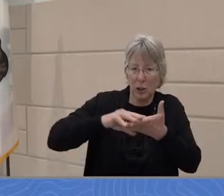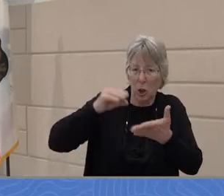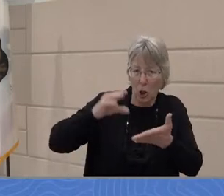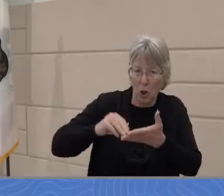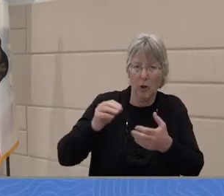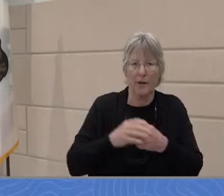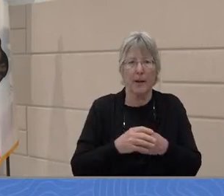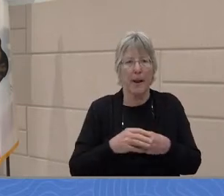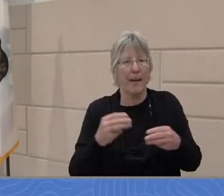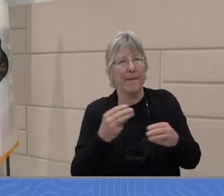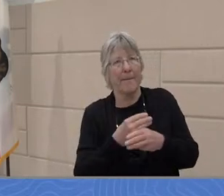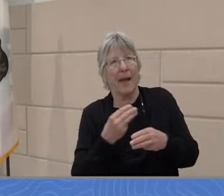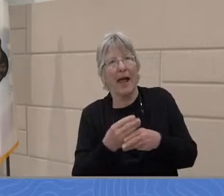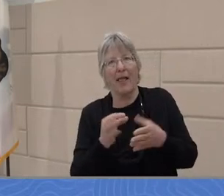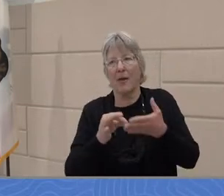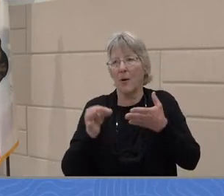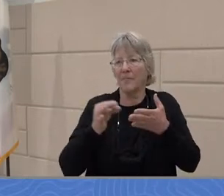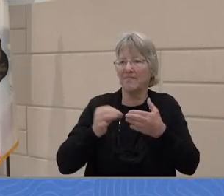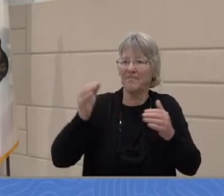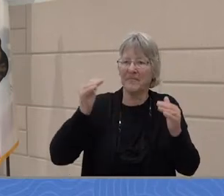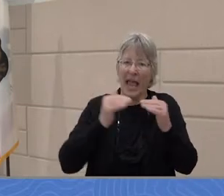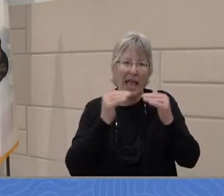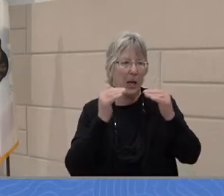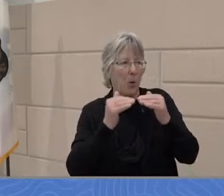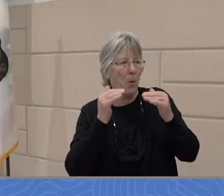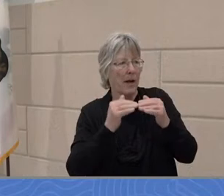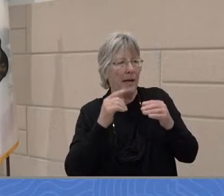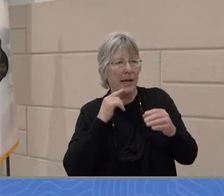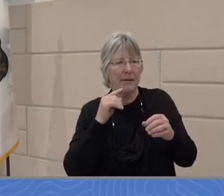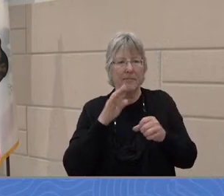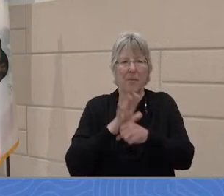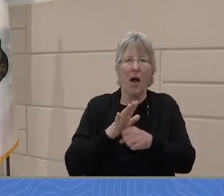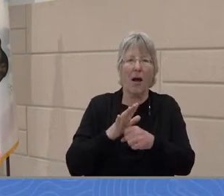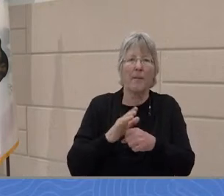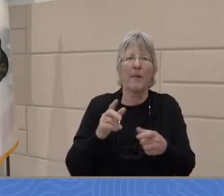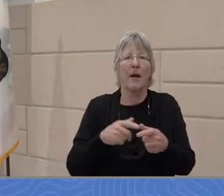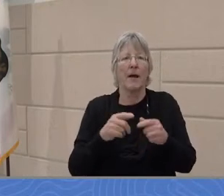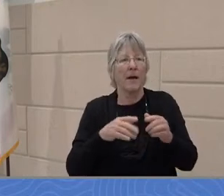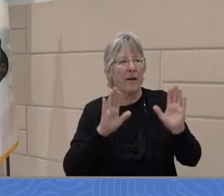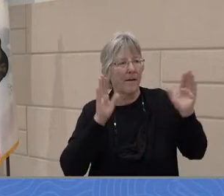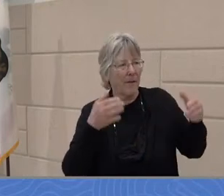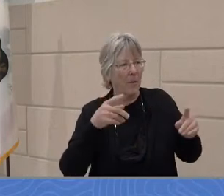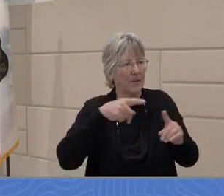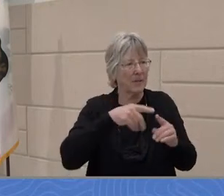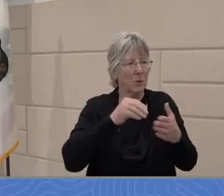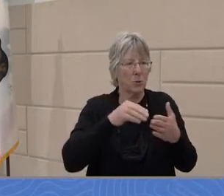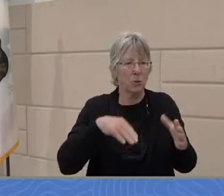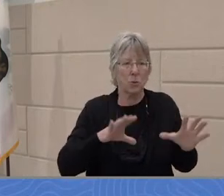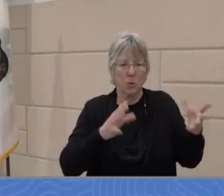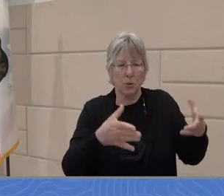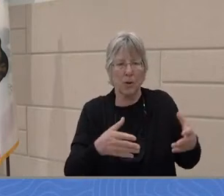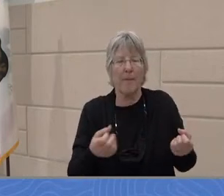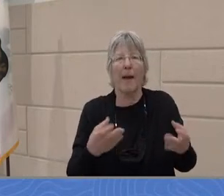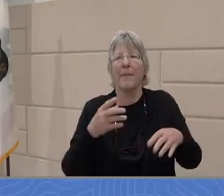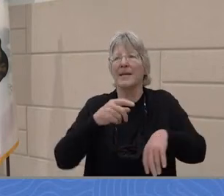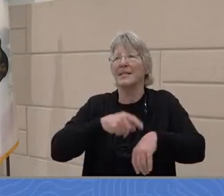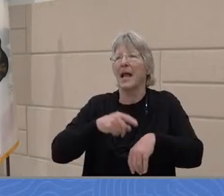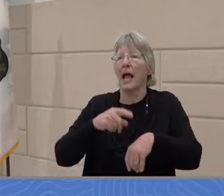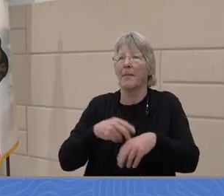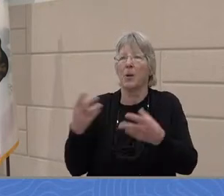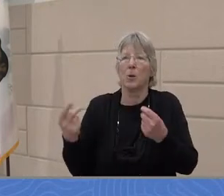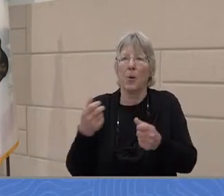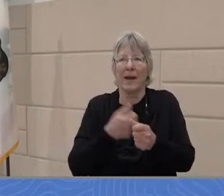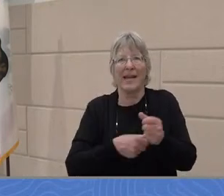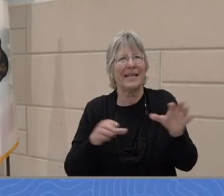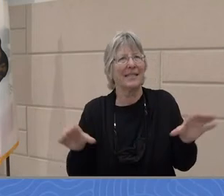เมียนทนเทียนทัพไปการมาจำนวนคือประรามตะเลสมาจำนว